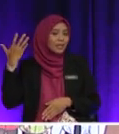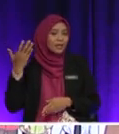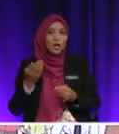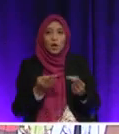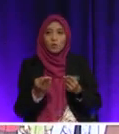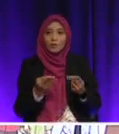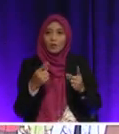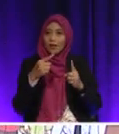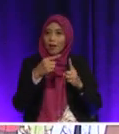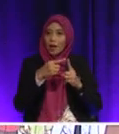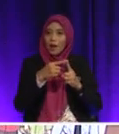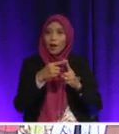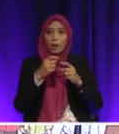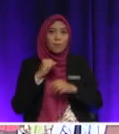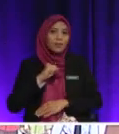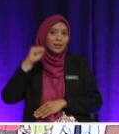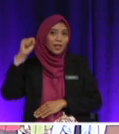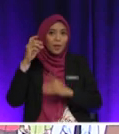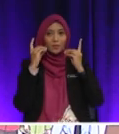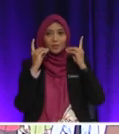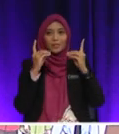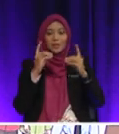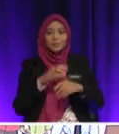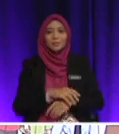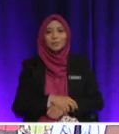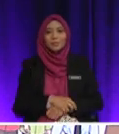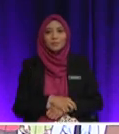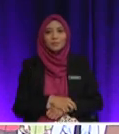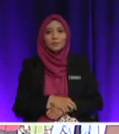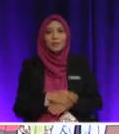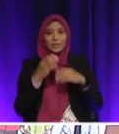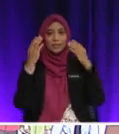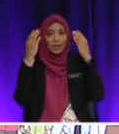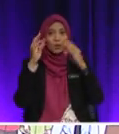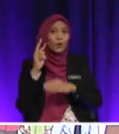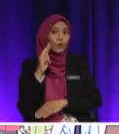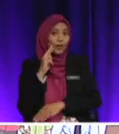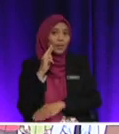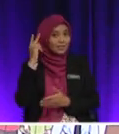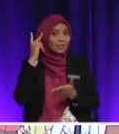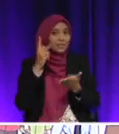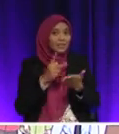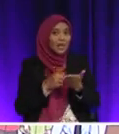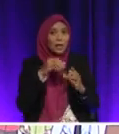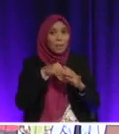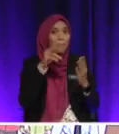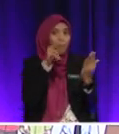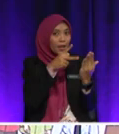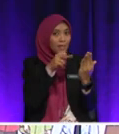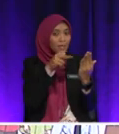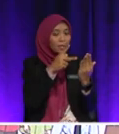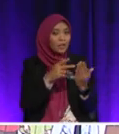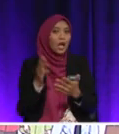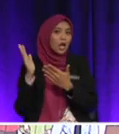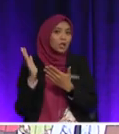ke arah kemerdekaan pendidikan dan politik jadi kita tidak berkenalan dengan cek guru Ani sedikit saja melalui ungkapan pantas sebentar tadi Apakah